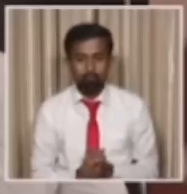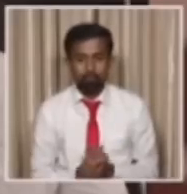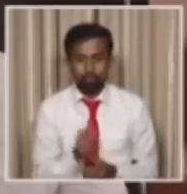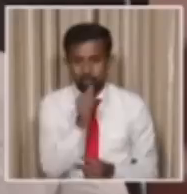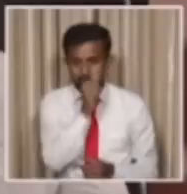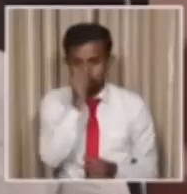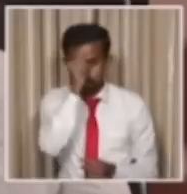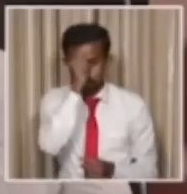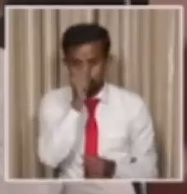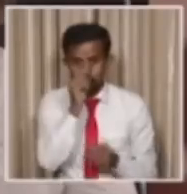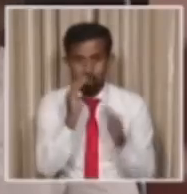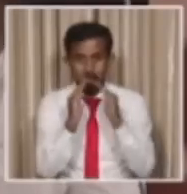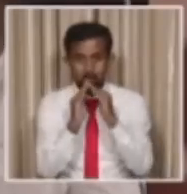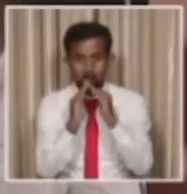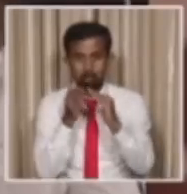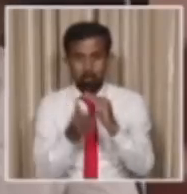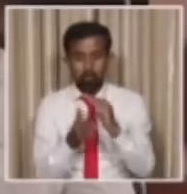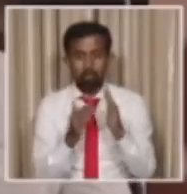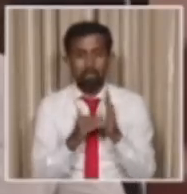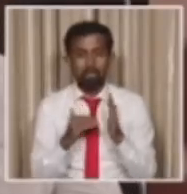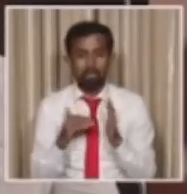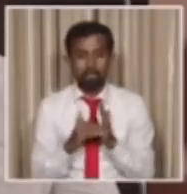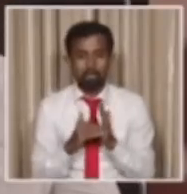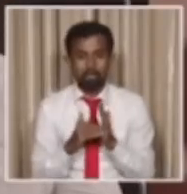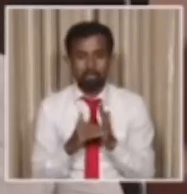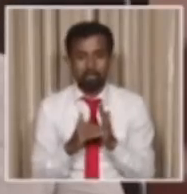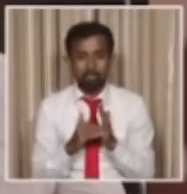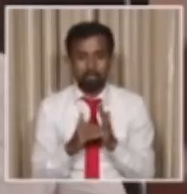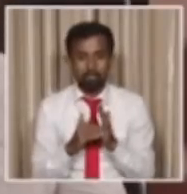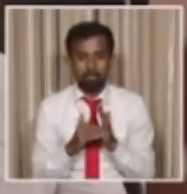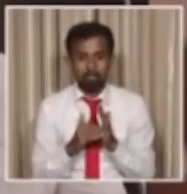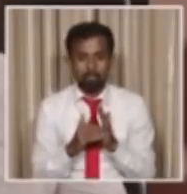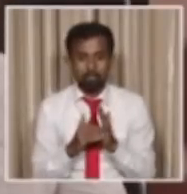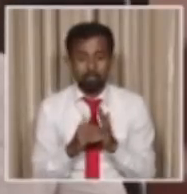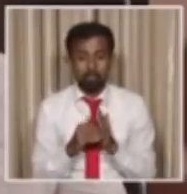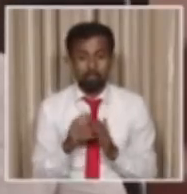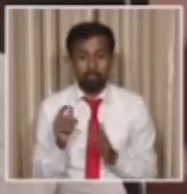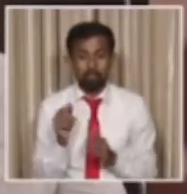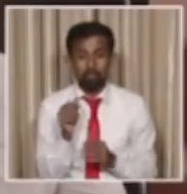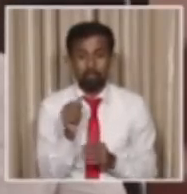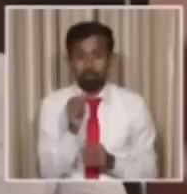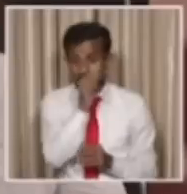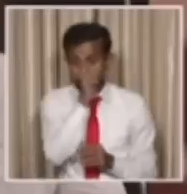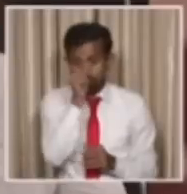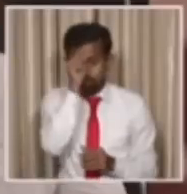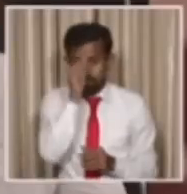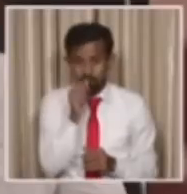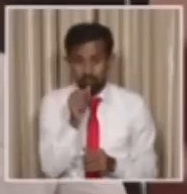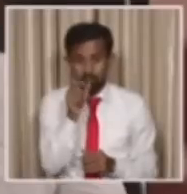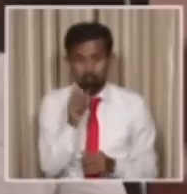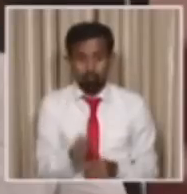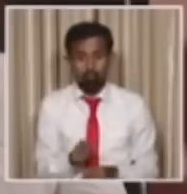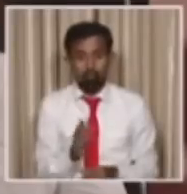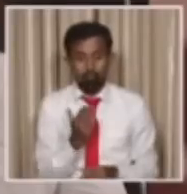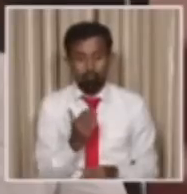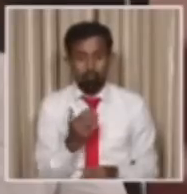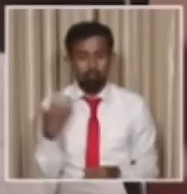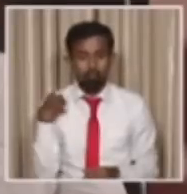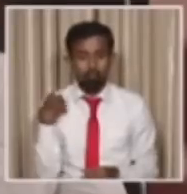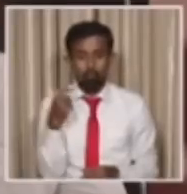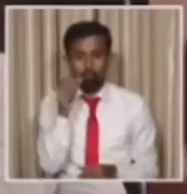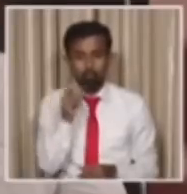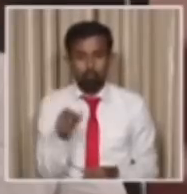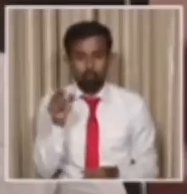කතෝලික පල්ලි නවසීලන්ත ක්‍රයිස්ට්හිදී කතෝලික ලාප්තික තුවක්කුකරුවෙකු විසින් ඉස්ලාමික